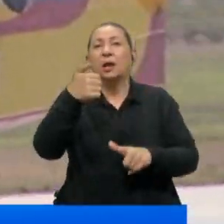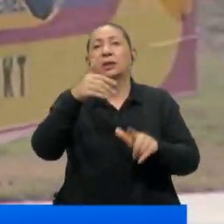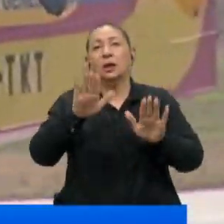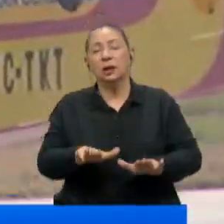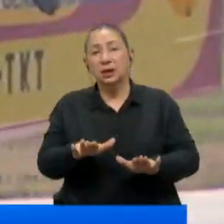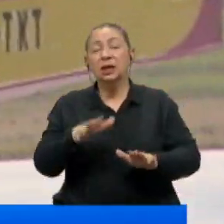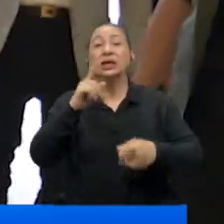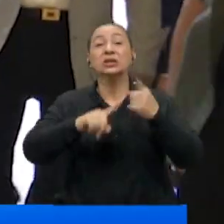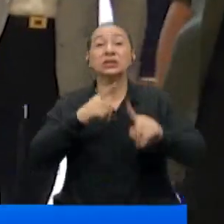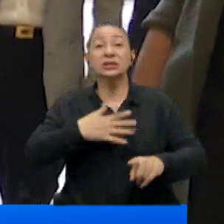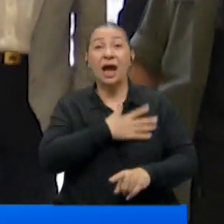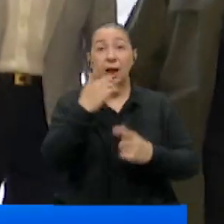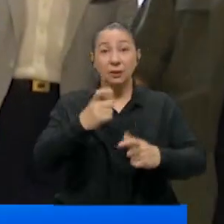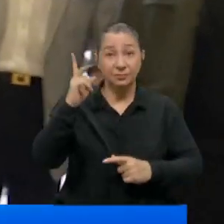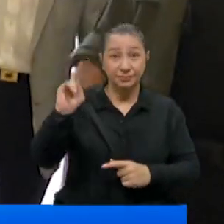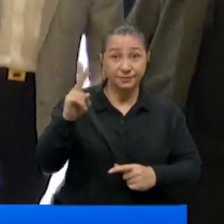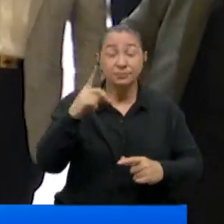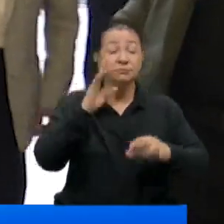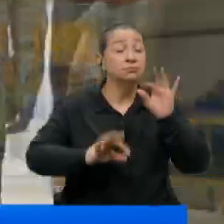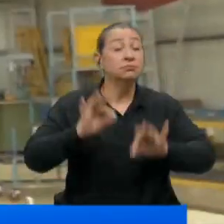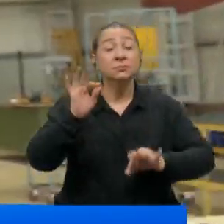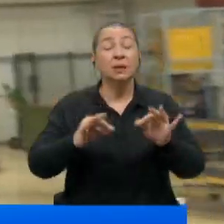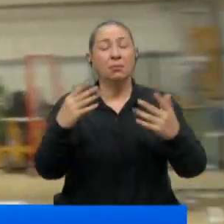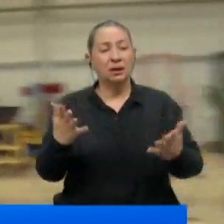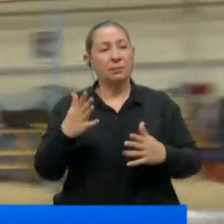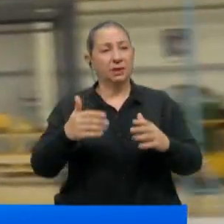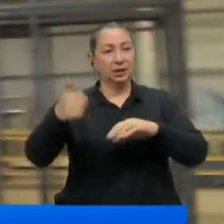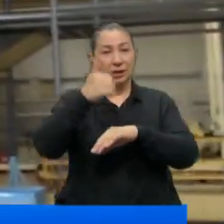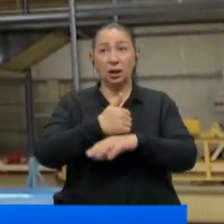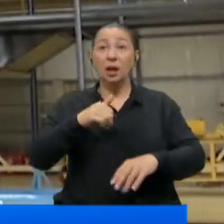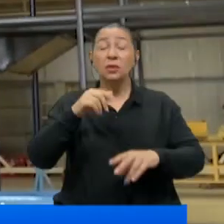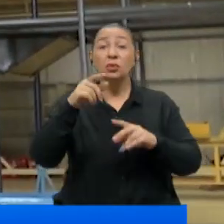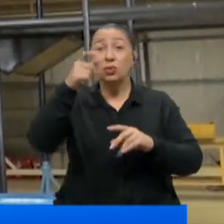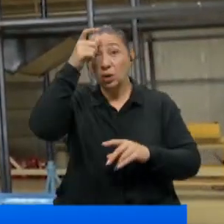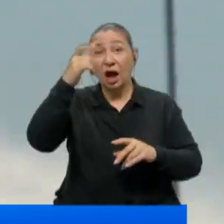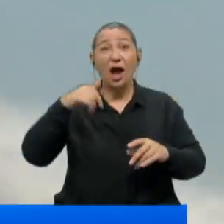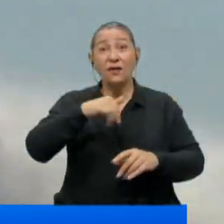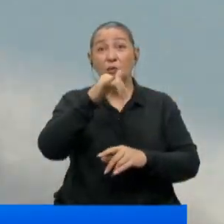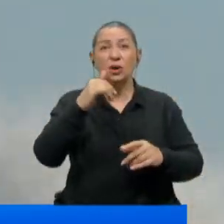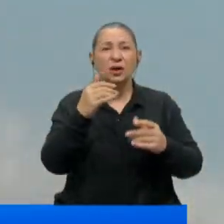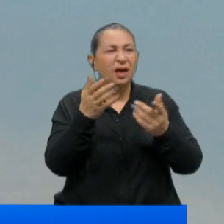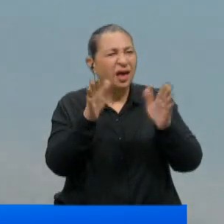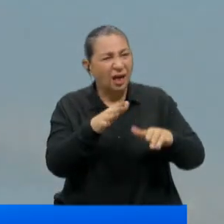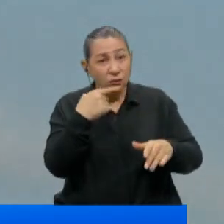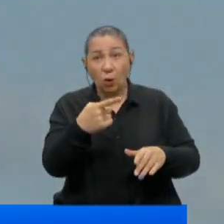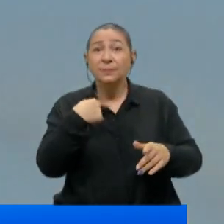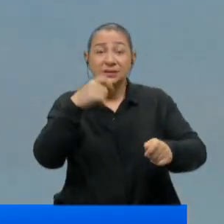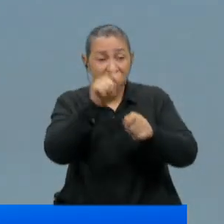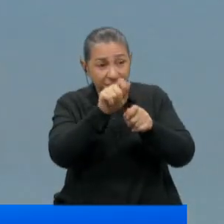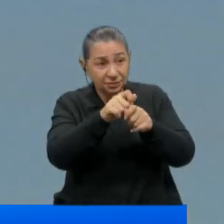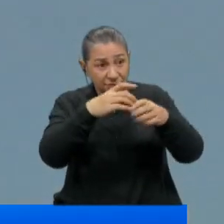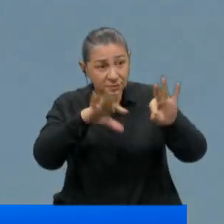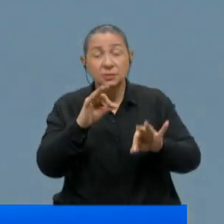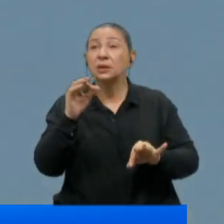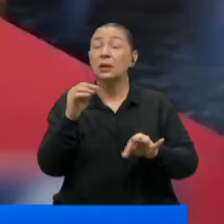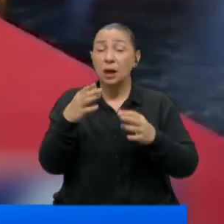kaldı. Kılıçdaroğlu yerinde inceledi. Madem iktidar Türk Hava Kurumu'nun uçaklarını hurda diyor, biz onarıp kullanalım dedi ama bu